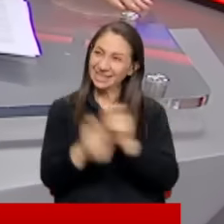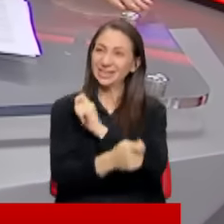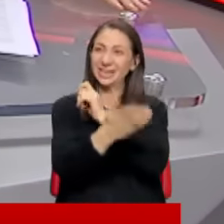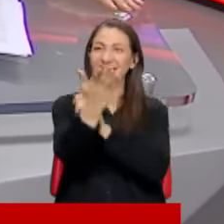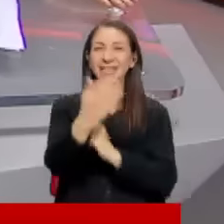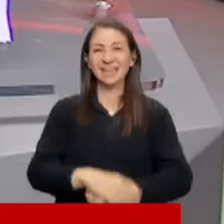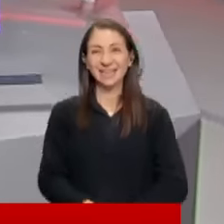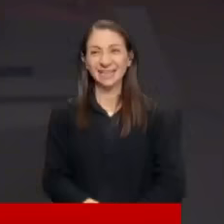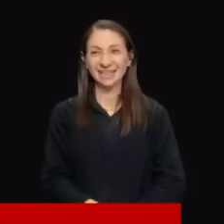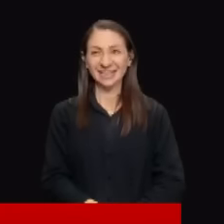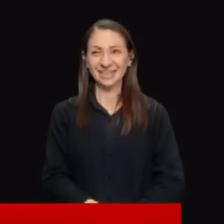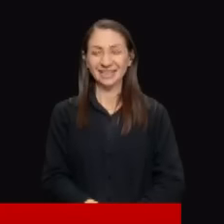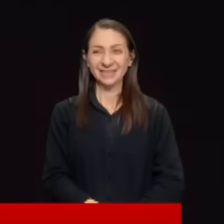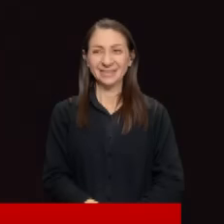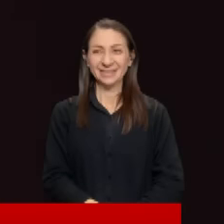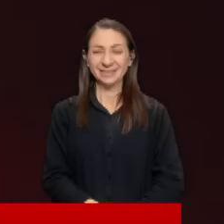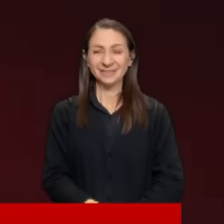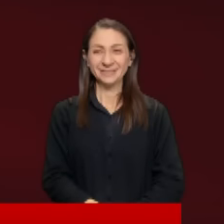arkadaşlar.